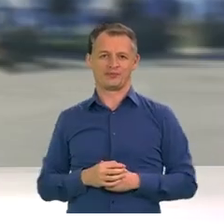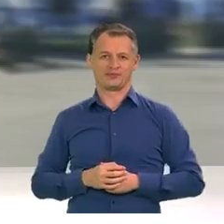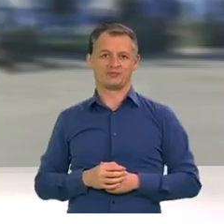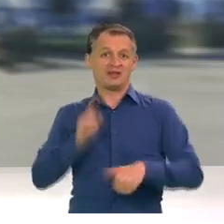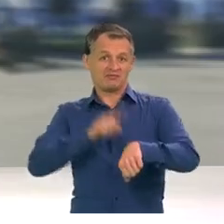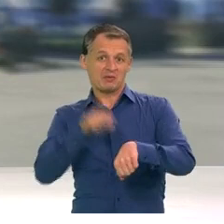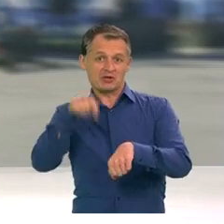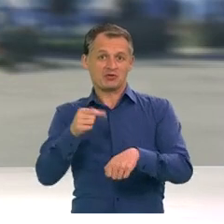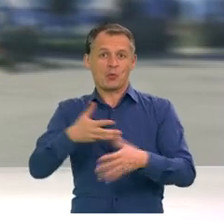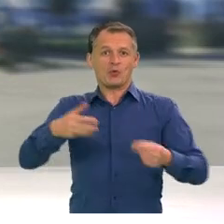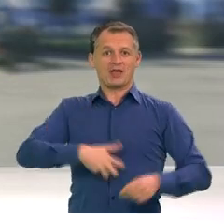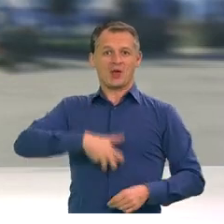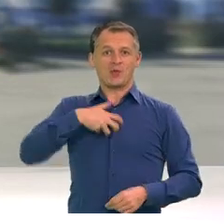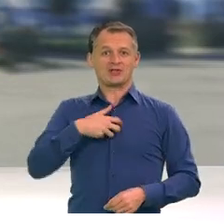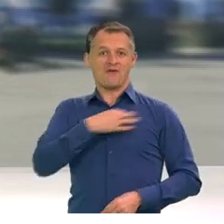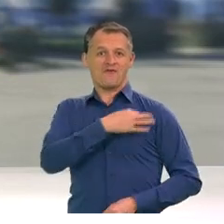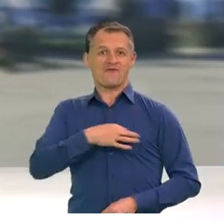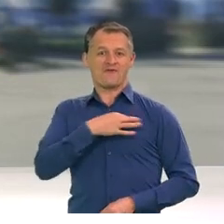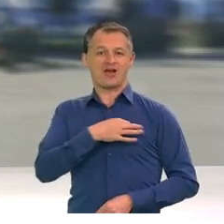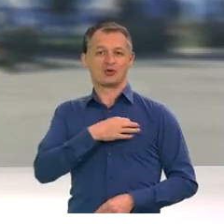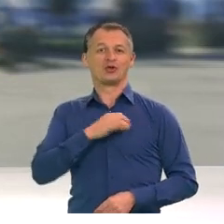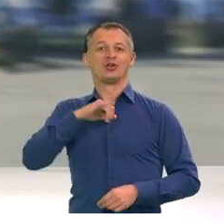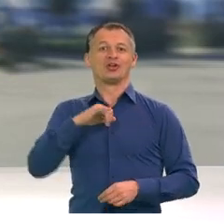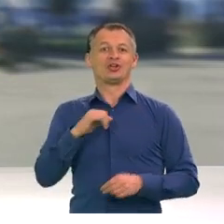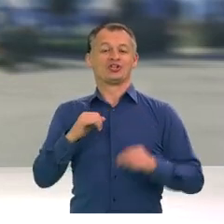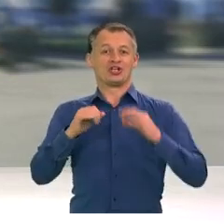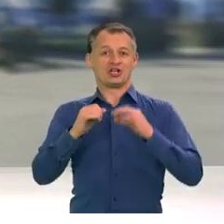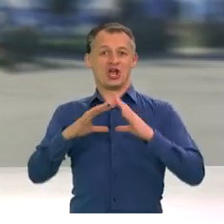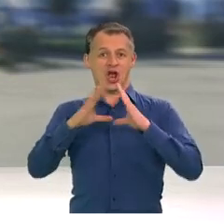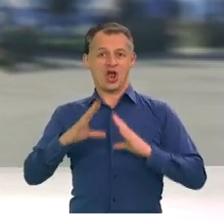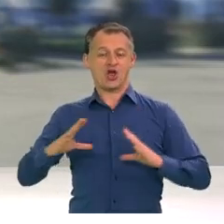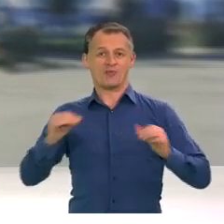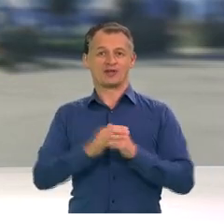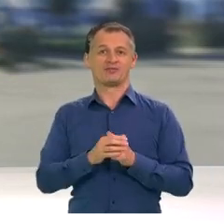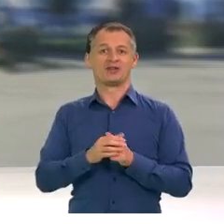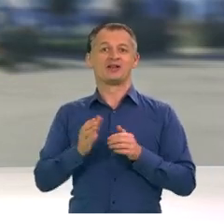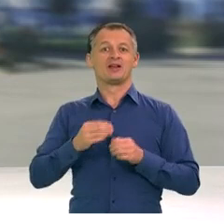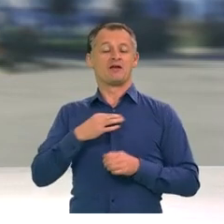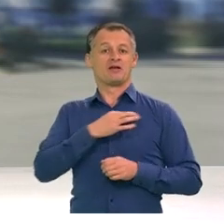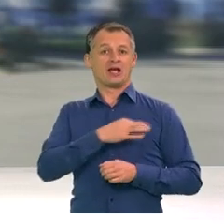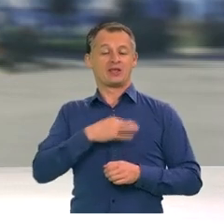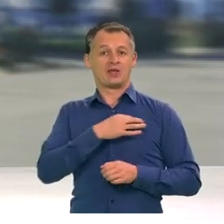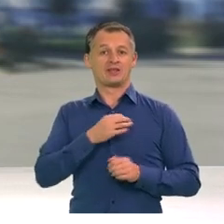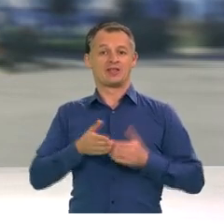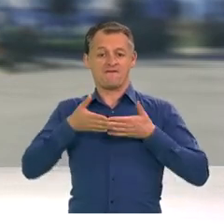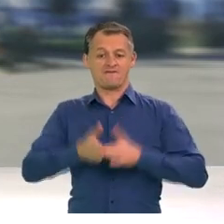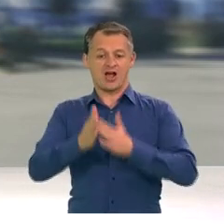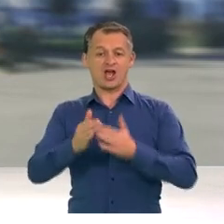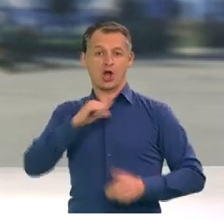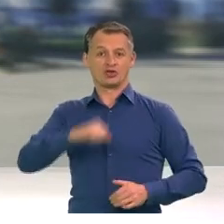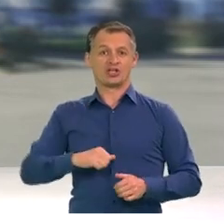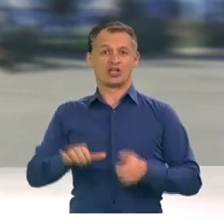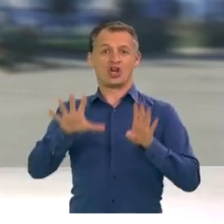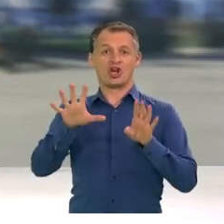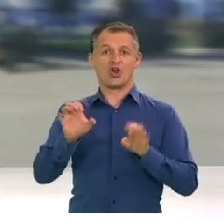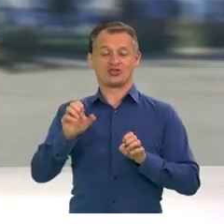Între timp a fost multă emoție la facultățile și academiile din țară. La Academia Navală Mircea cel Bătrân din Constanța, 90 de tineri au